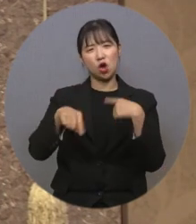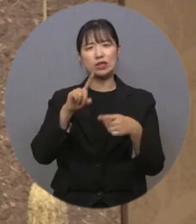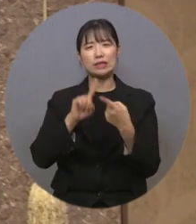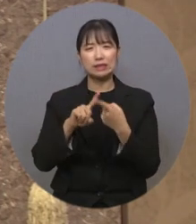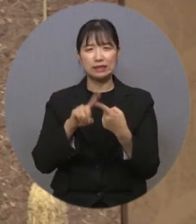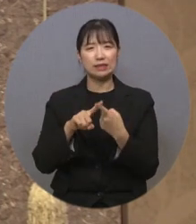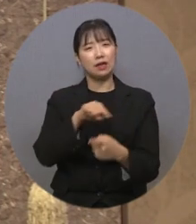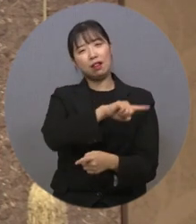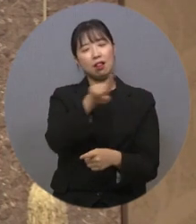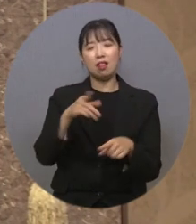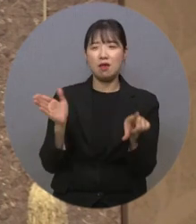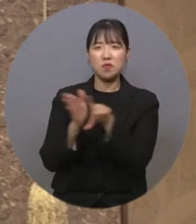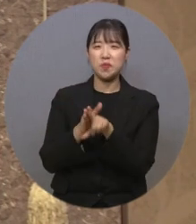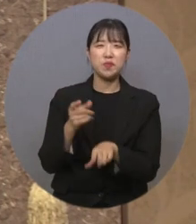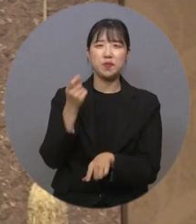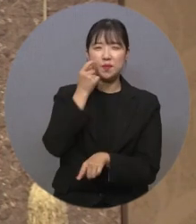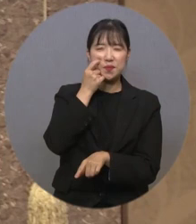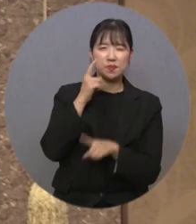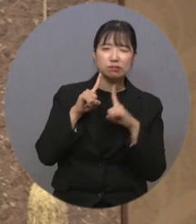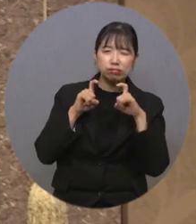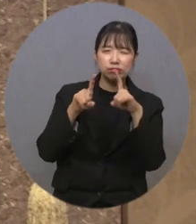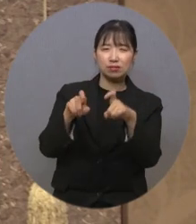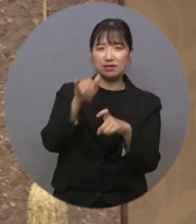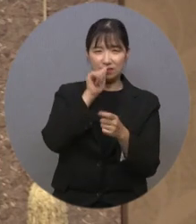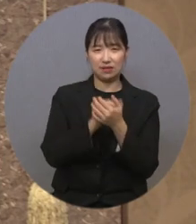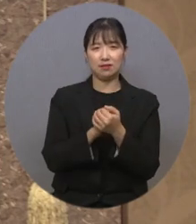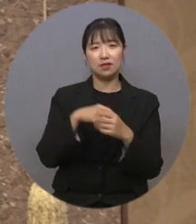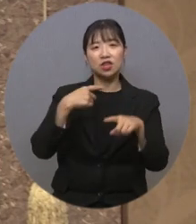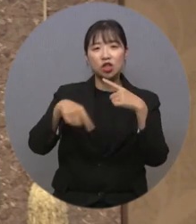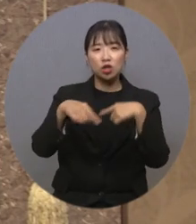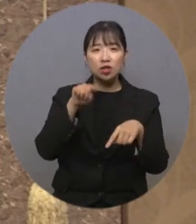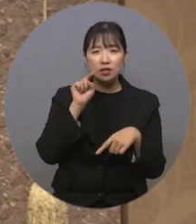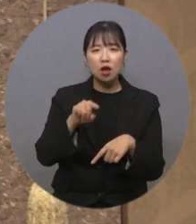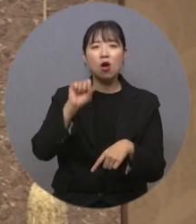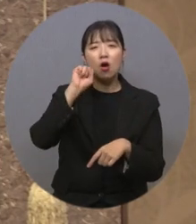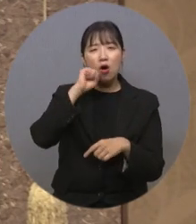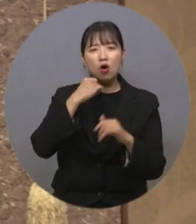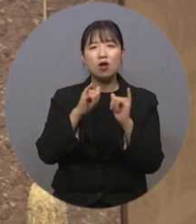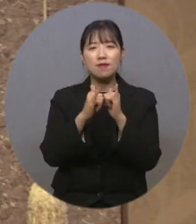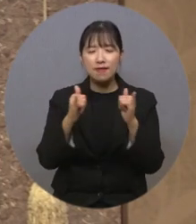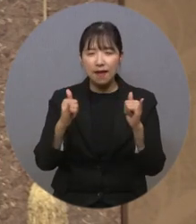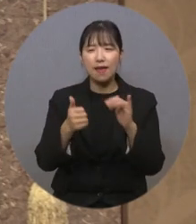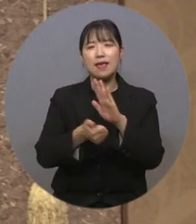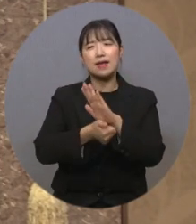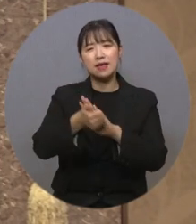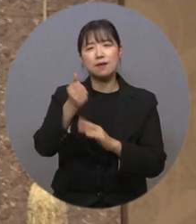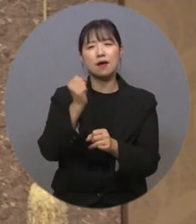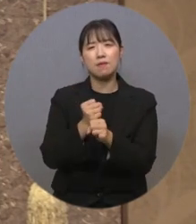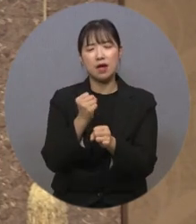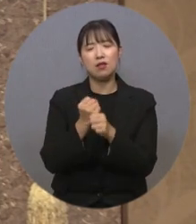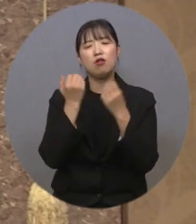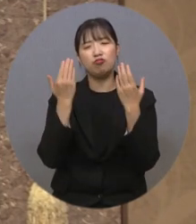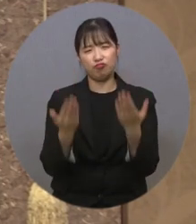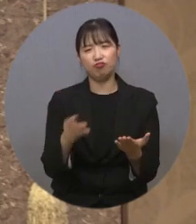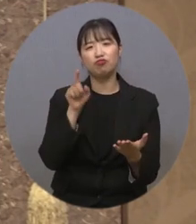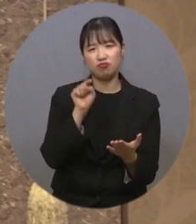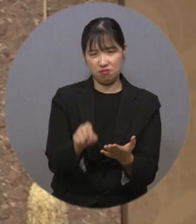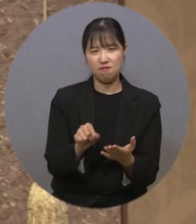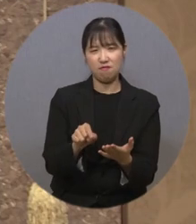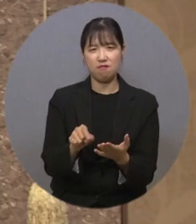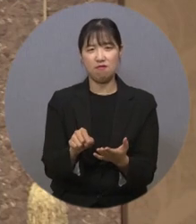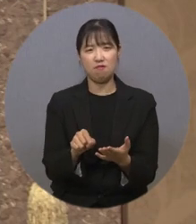많은 불신을 가지고 있습니다. 이 정치라는 것은 어려운 사람에게 희망을 만들어주는